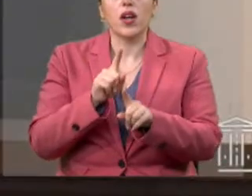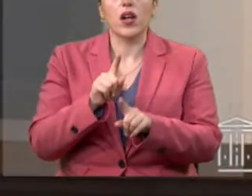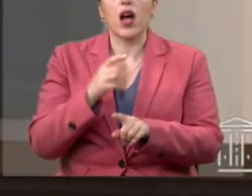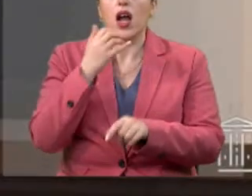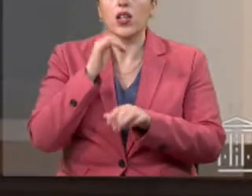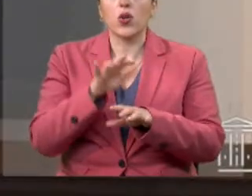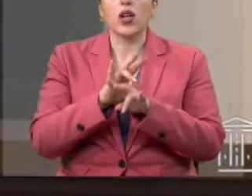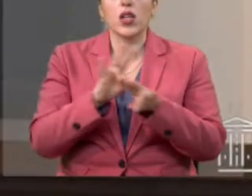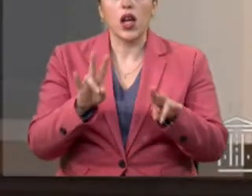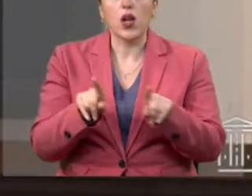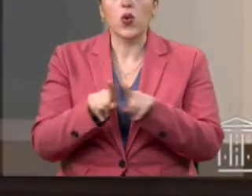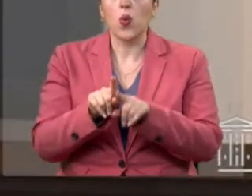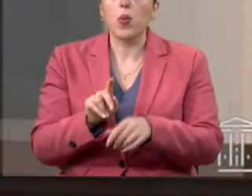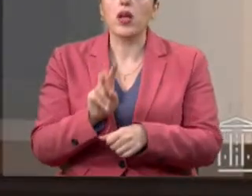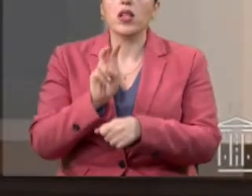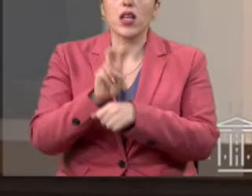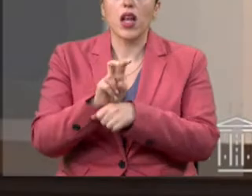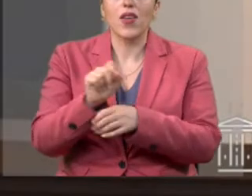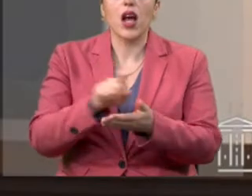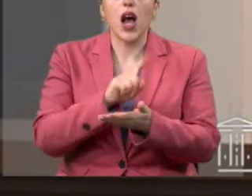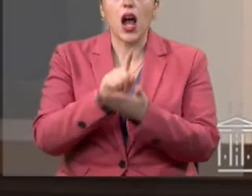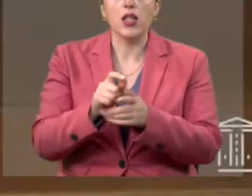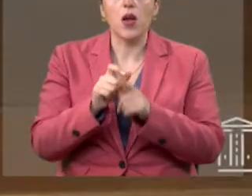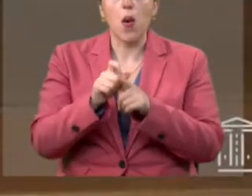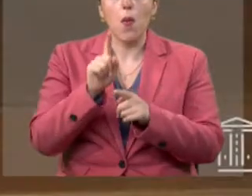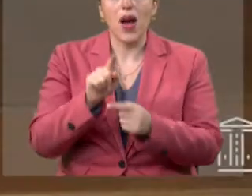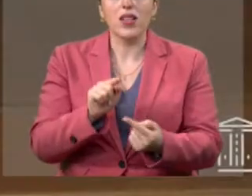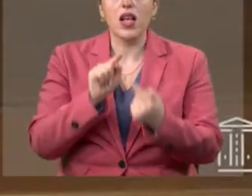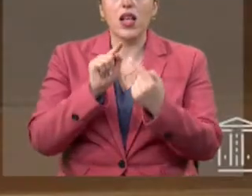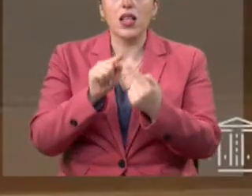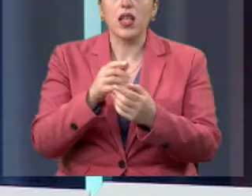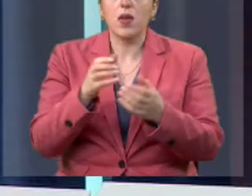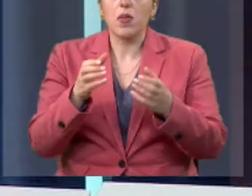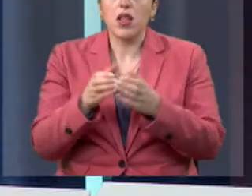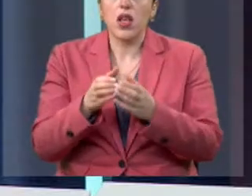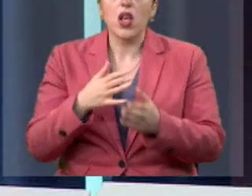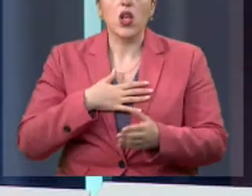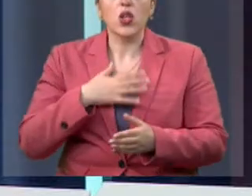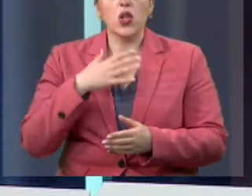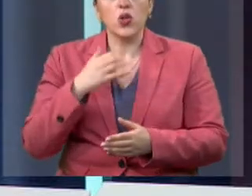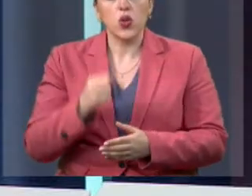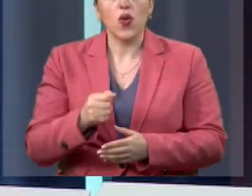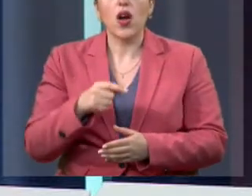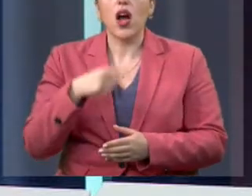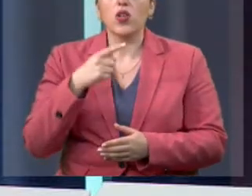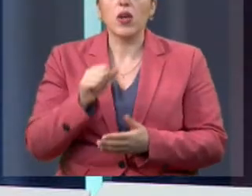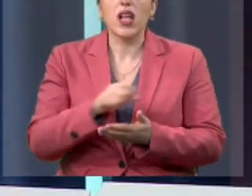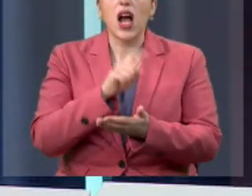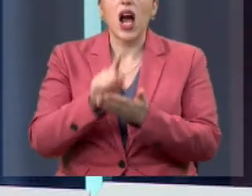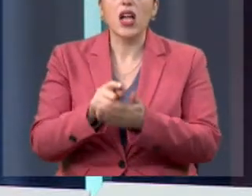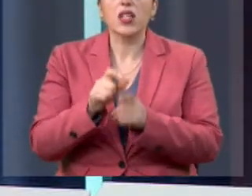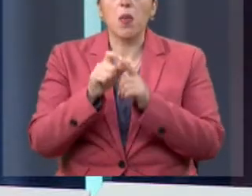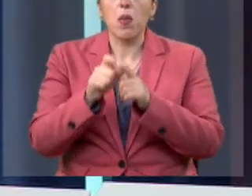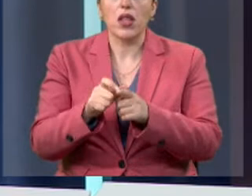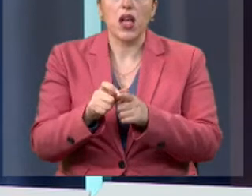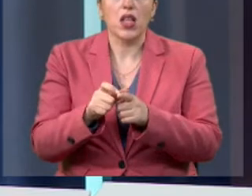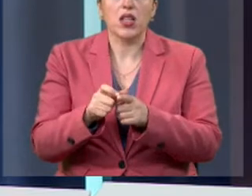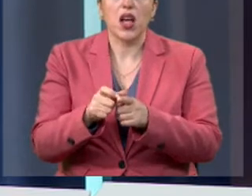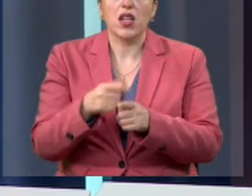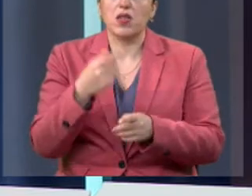էին եկել հարցերին պատասխանելու, բայց ընդդիմադիրները դժգոհ էին, ասում էին հարցերի պատասխանները չեն ստացել։